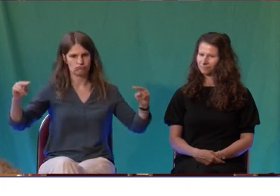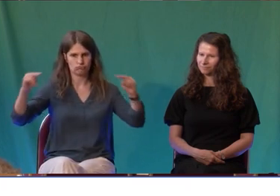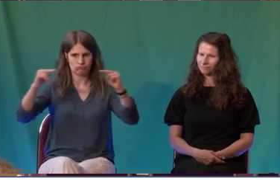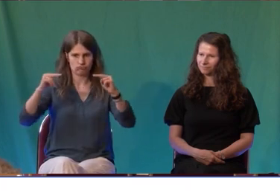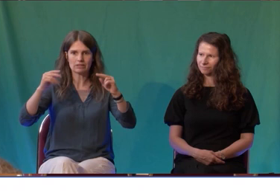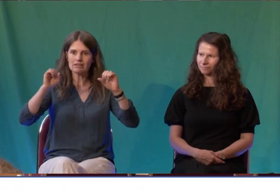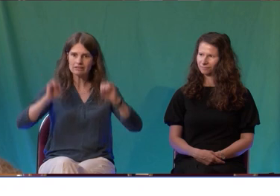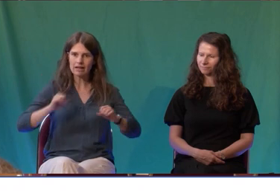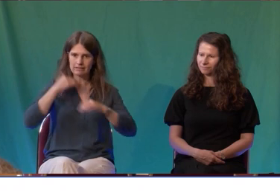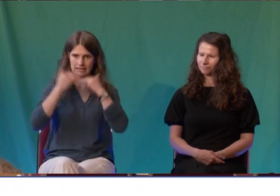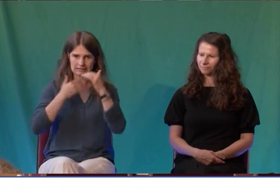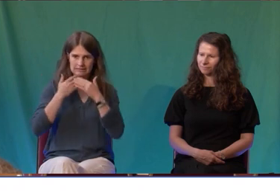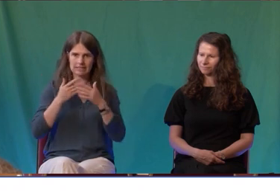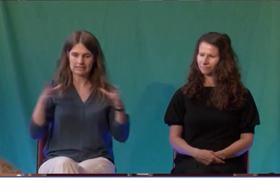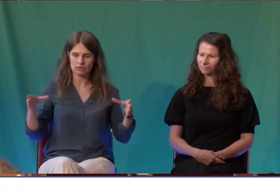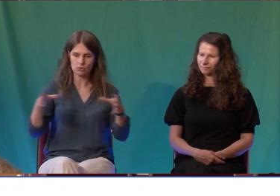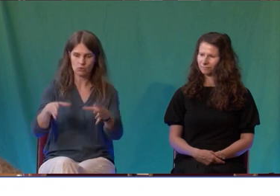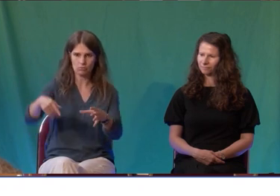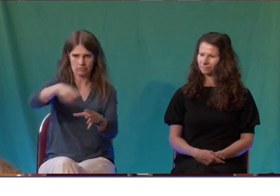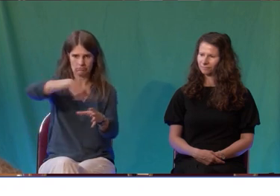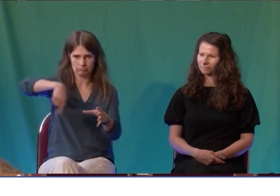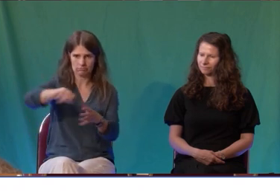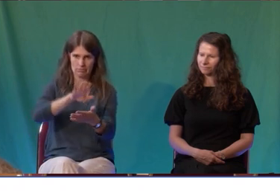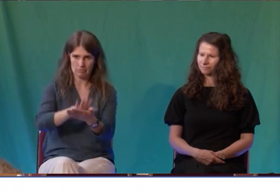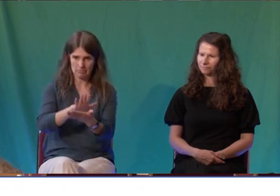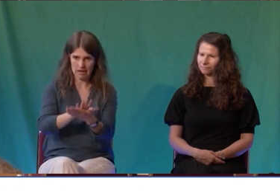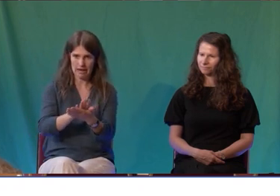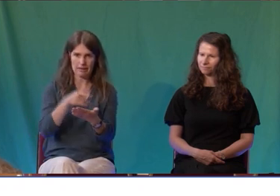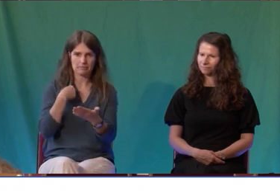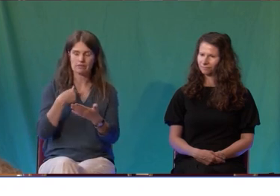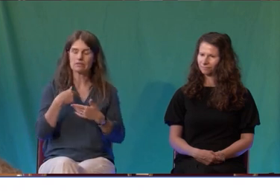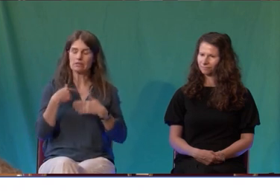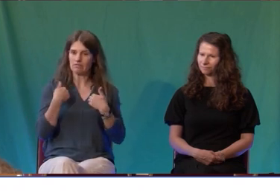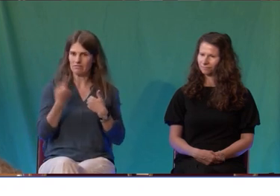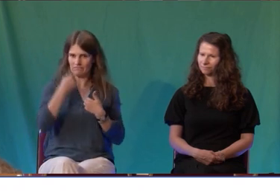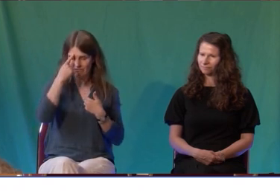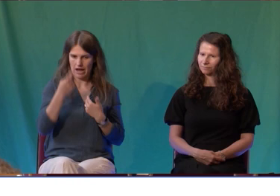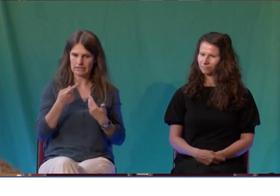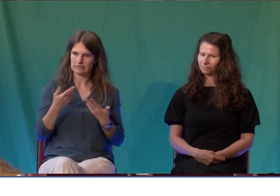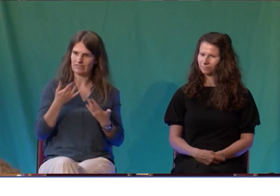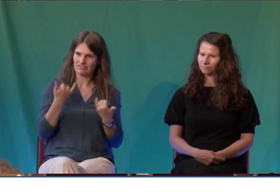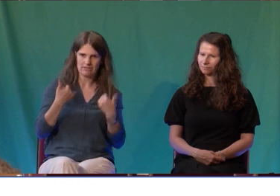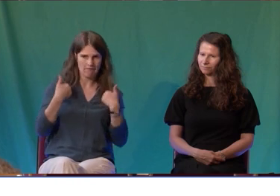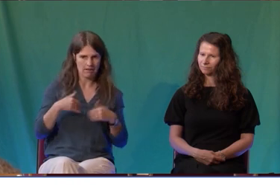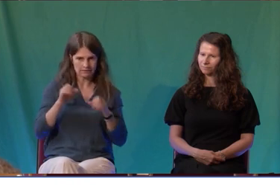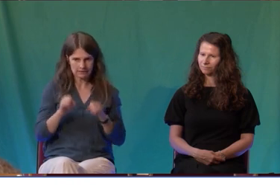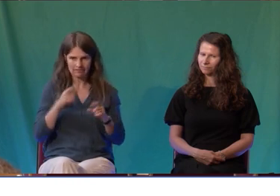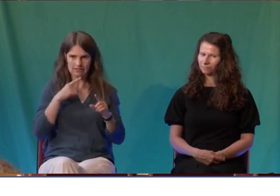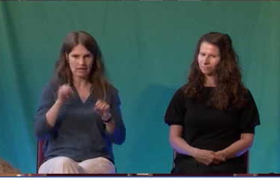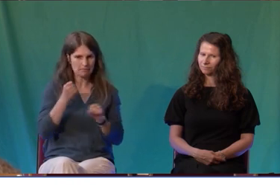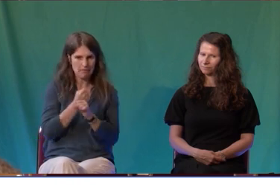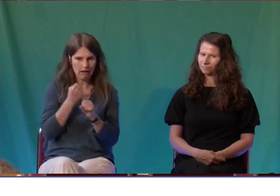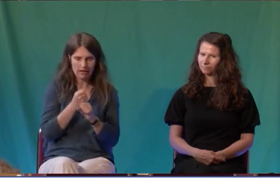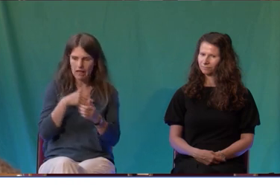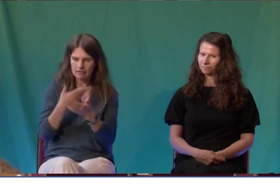alles bleibt da wir wissen was wir machen können wurde gesagt es gibt